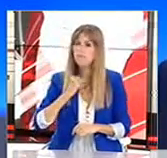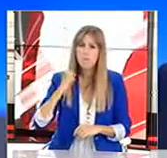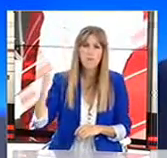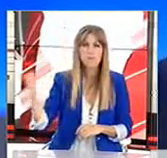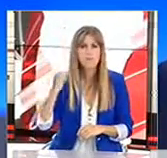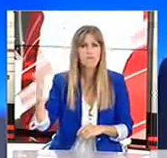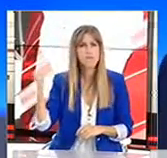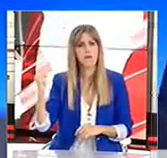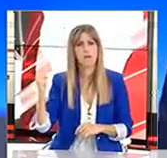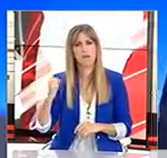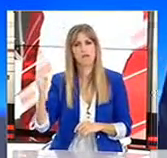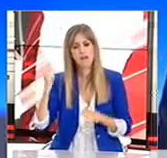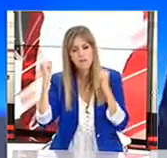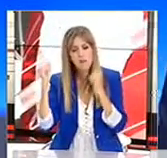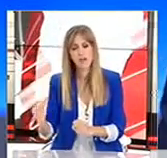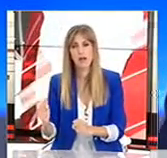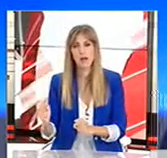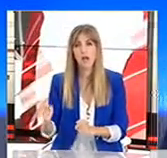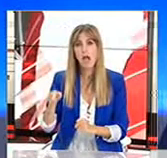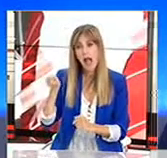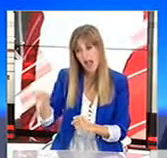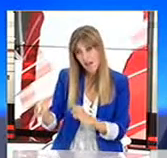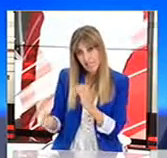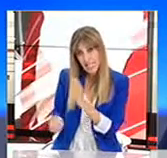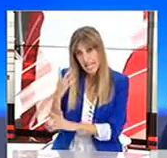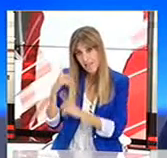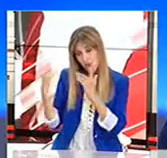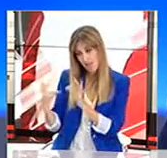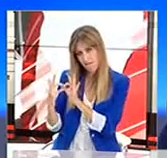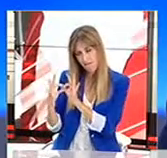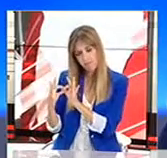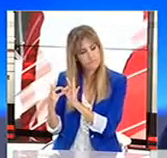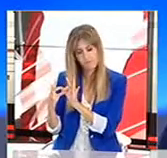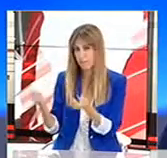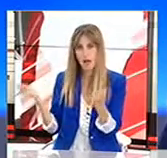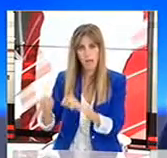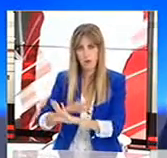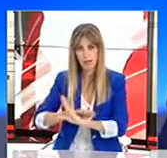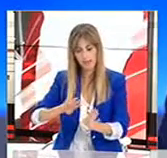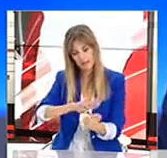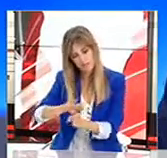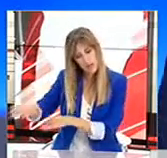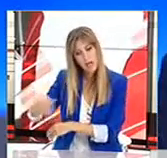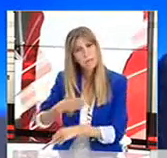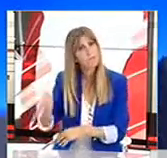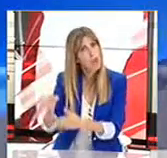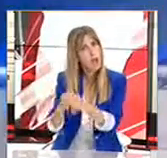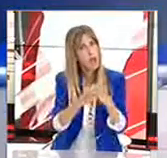σε συμπόρευση με ευρύτερες δυνάμεις, γιατί έτσι πιστεύουμε ότι μπορεί η χώρα να προχωρήσει μπροστά.